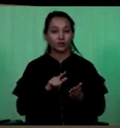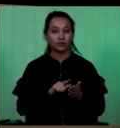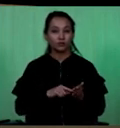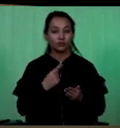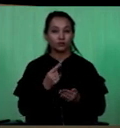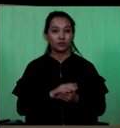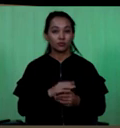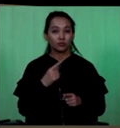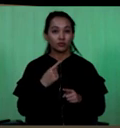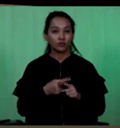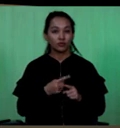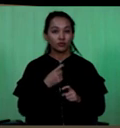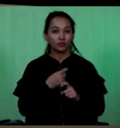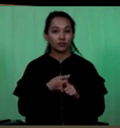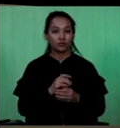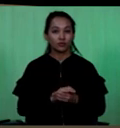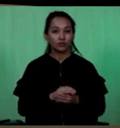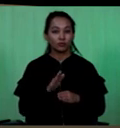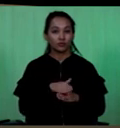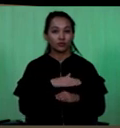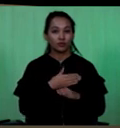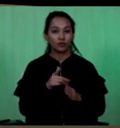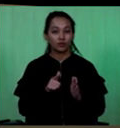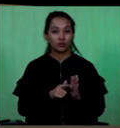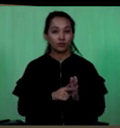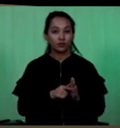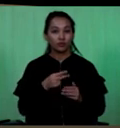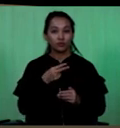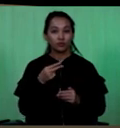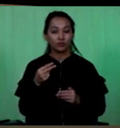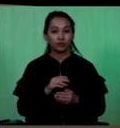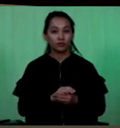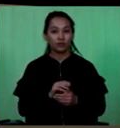1971 qo'shu x bo'lu 7 barobar